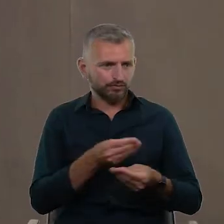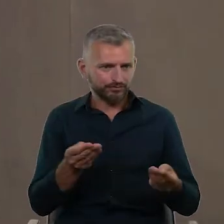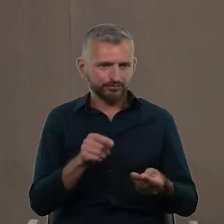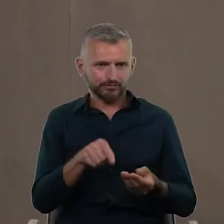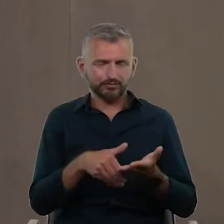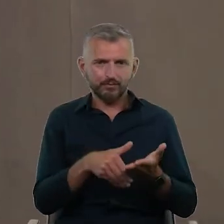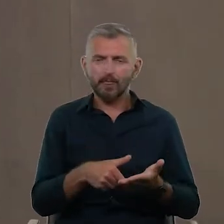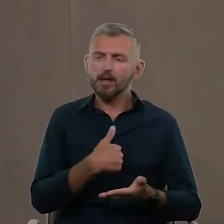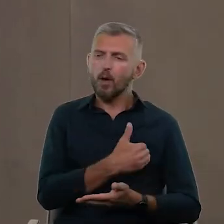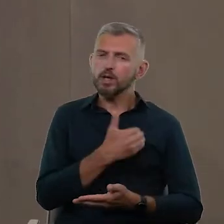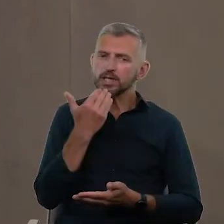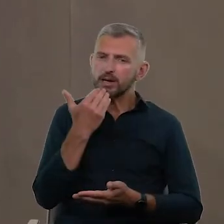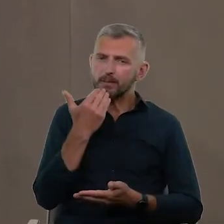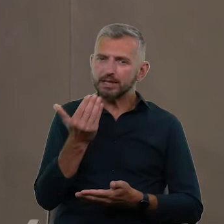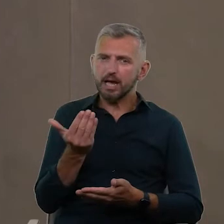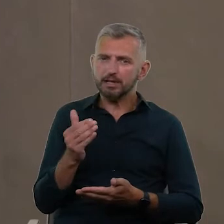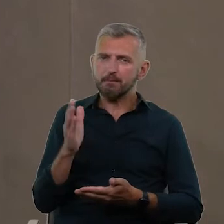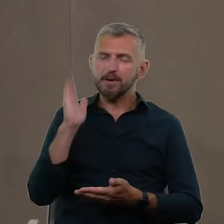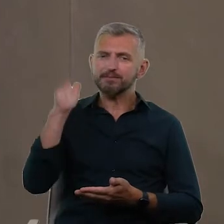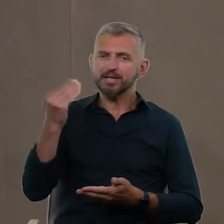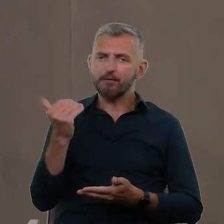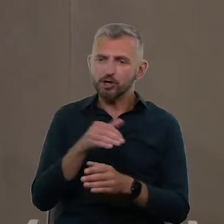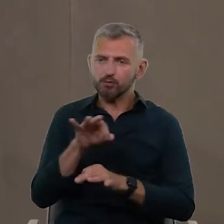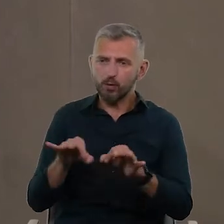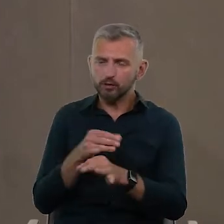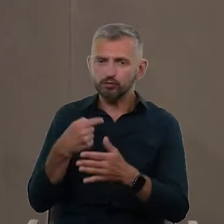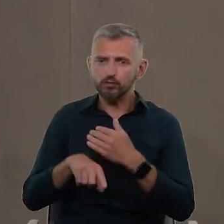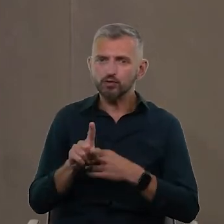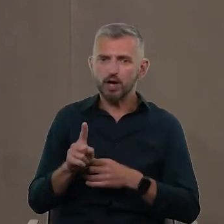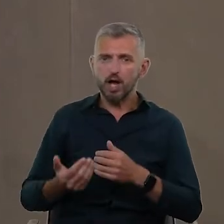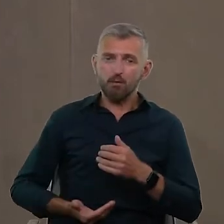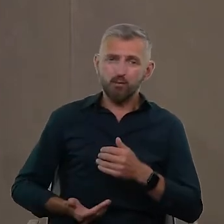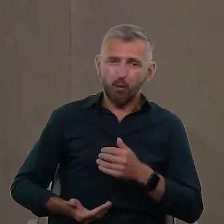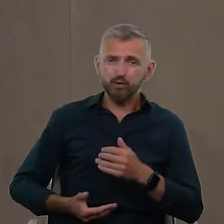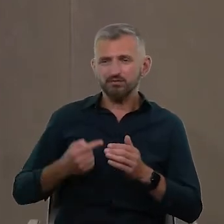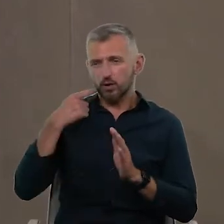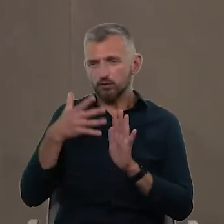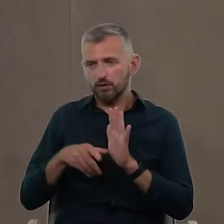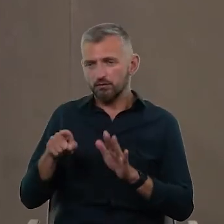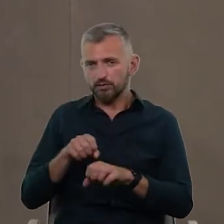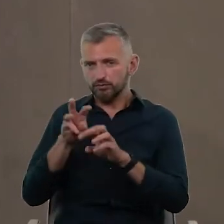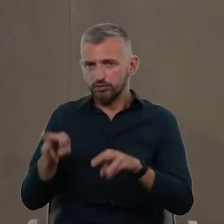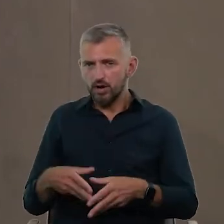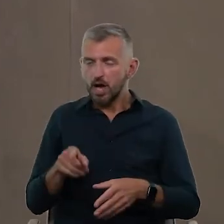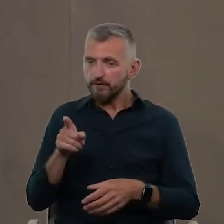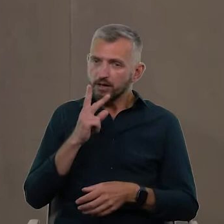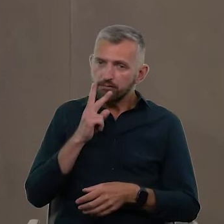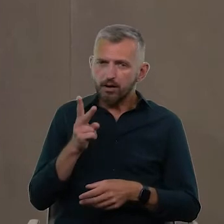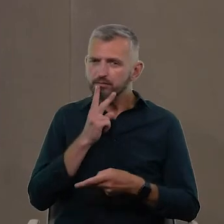влаштовують. Пане Романе, я хотіла запитати перспективи вашого проекту, тому що ну побут ми розуміємо, ви зараз забезпечуєте. А чи ви